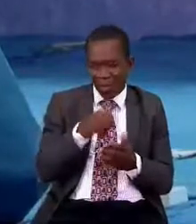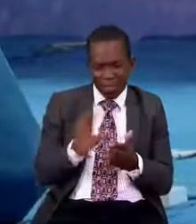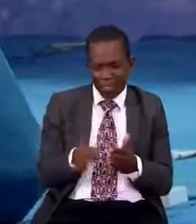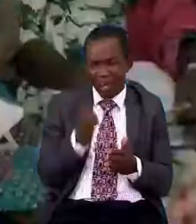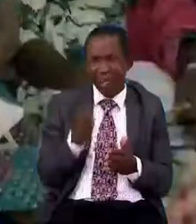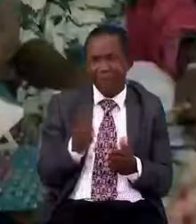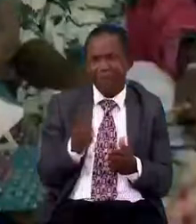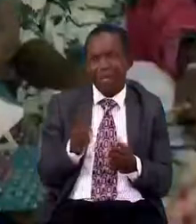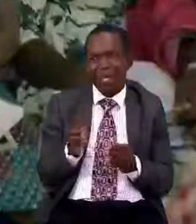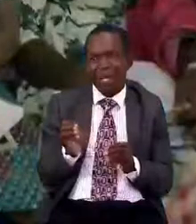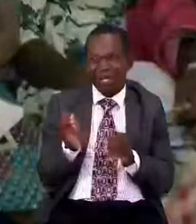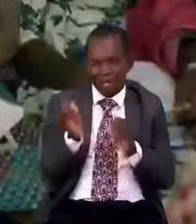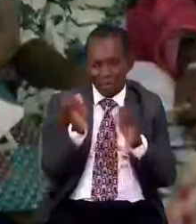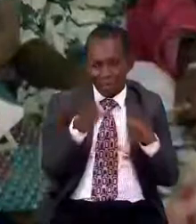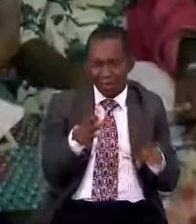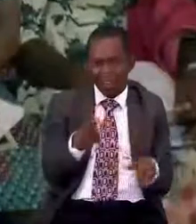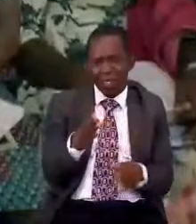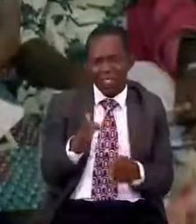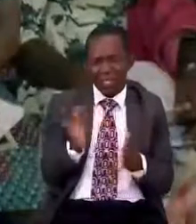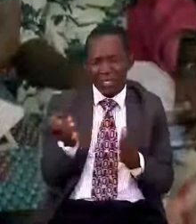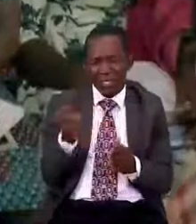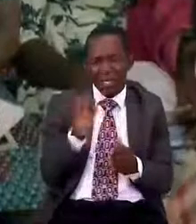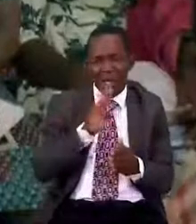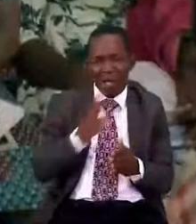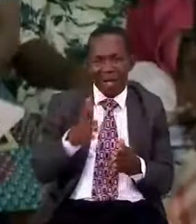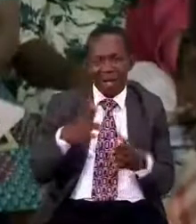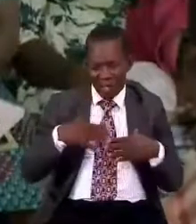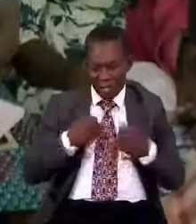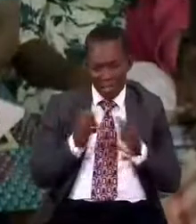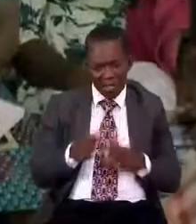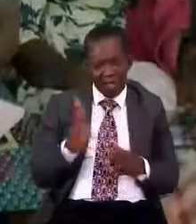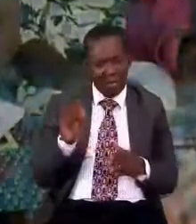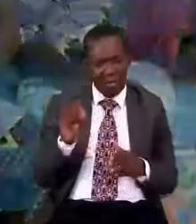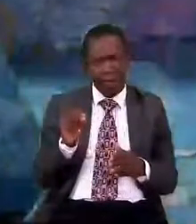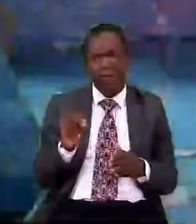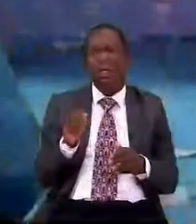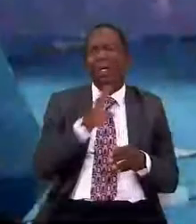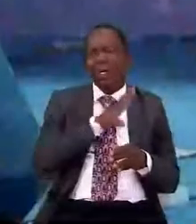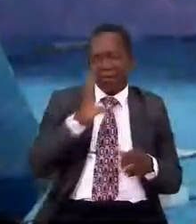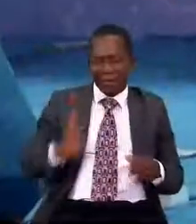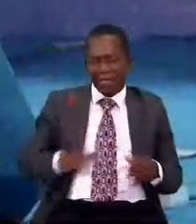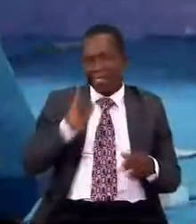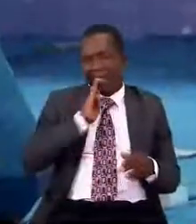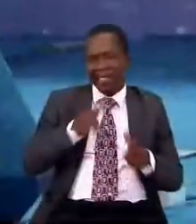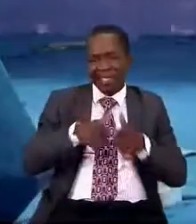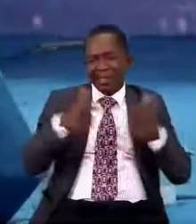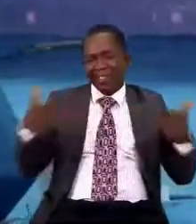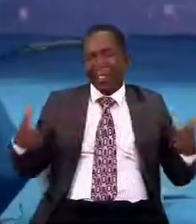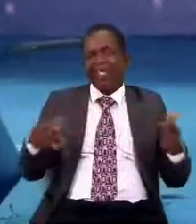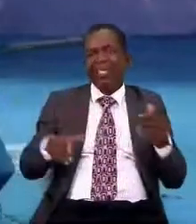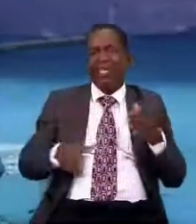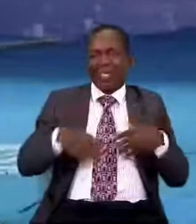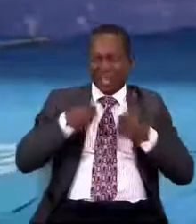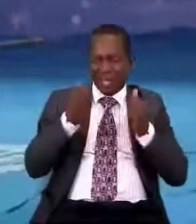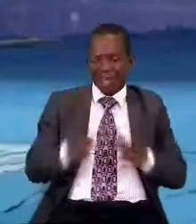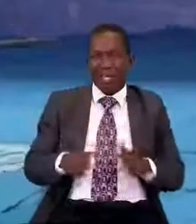Voici le guérisseur surnaturel, le suprême guérisseur. Il a le nom